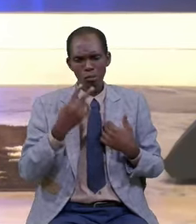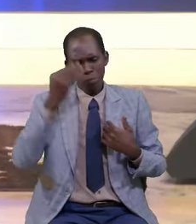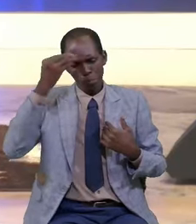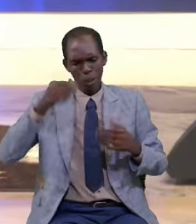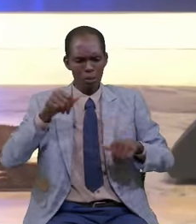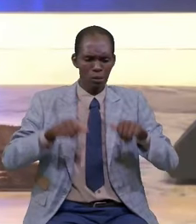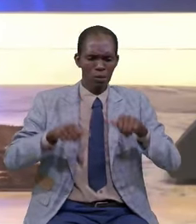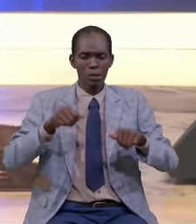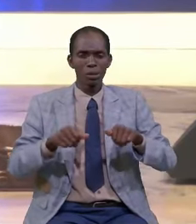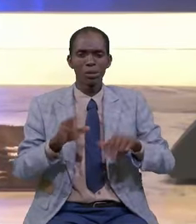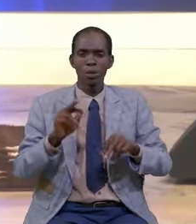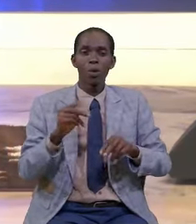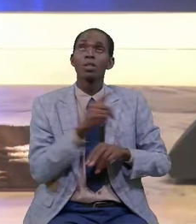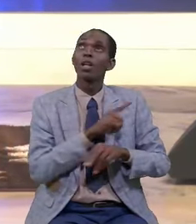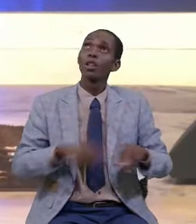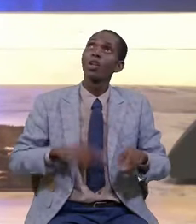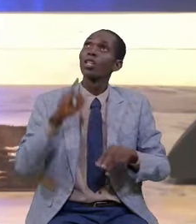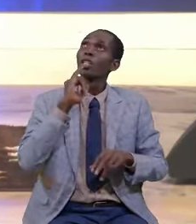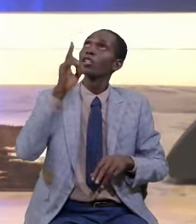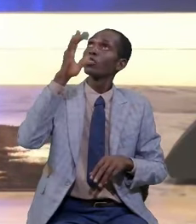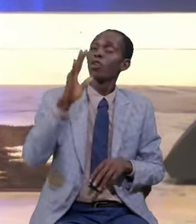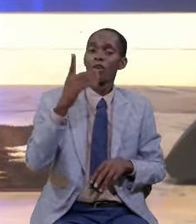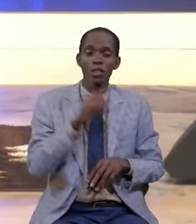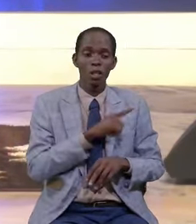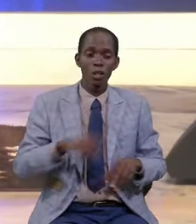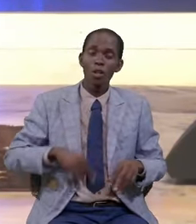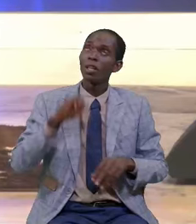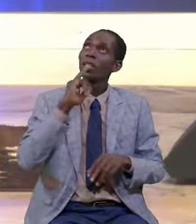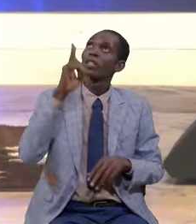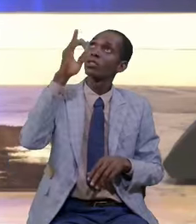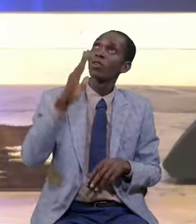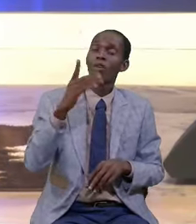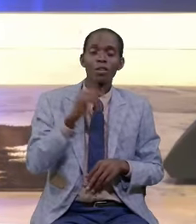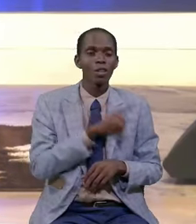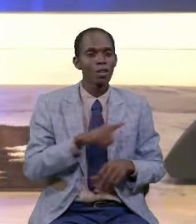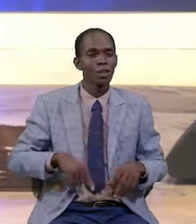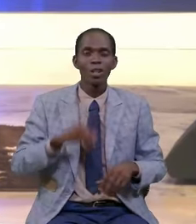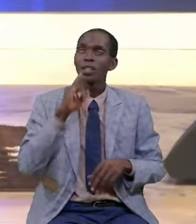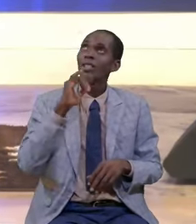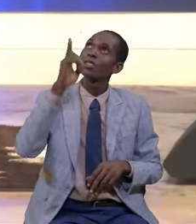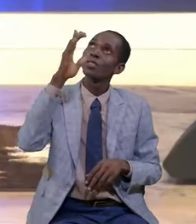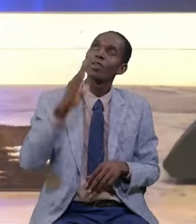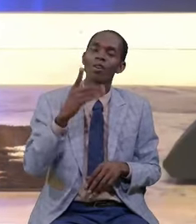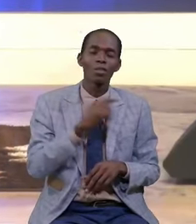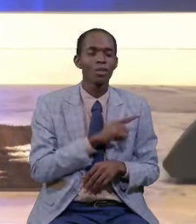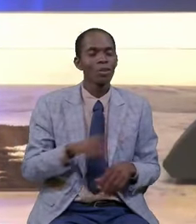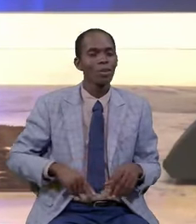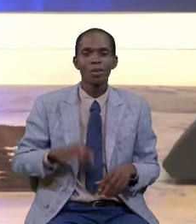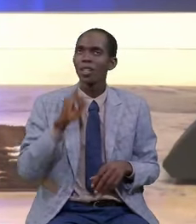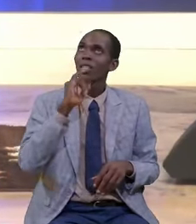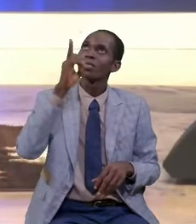Le Seigneur est Dieu. Le Seigneur est Dieu. Le Seigneur est Dieu. Le Seigneur est Dieu, l'Éternel est